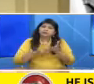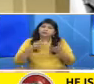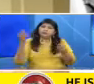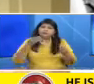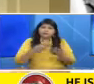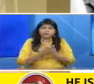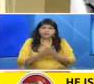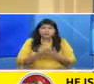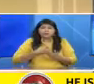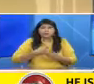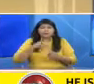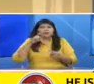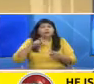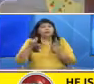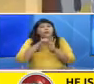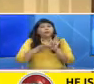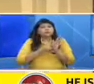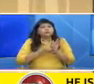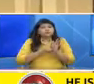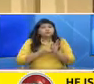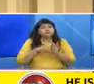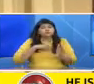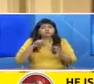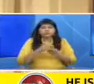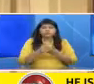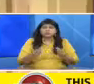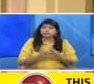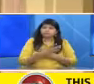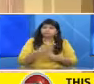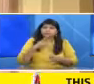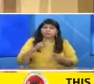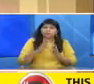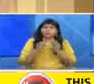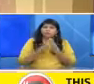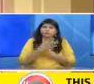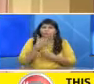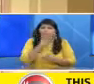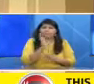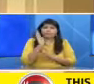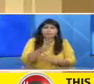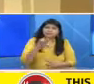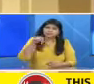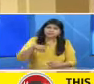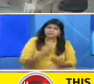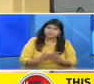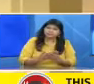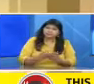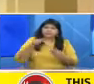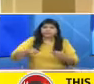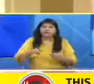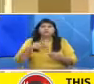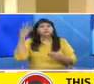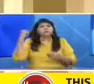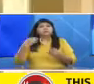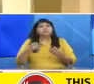वर्क हमारे संविधान की शोभा बढ़ाता है, संविधान को एक नई पहचान देता है और उनकी उस